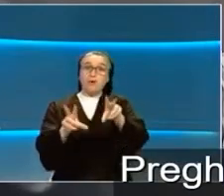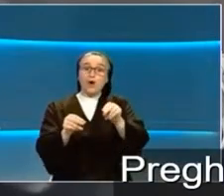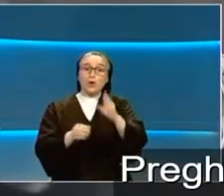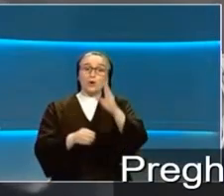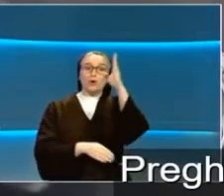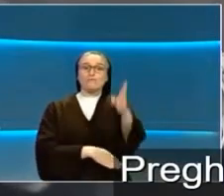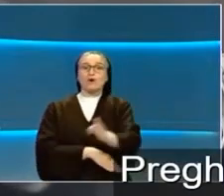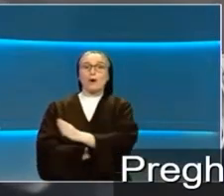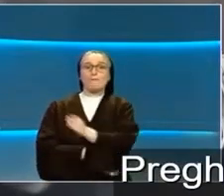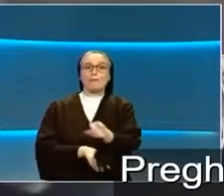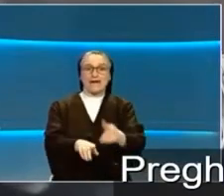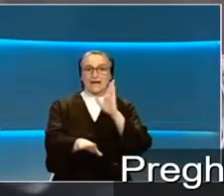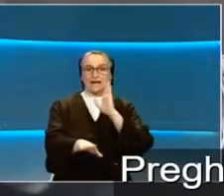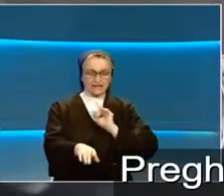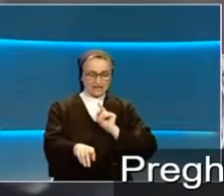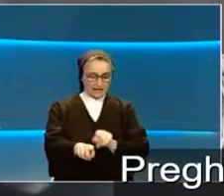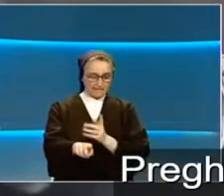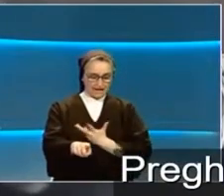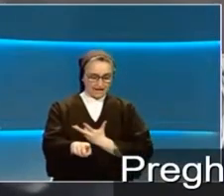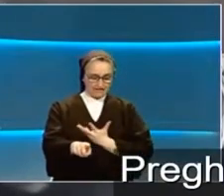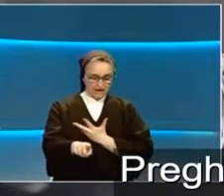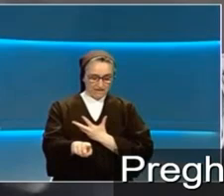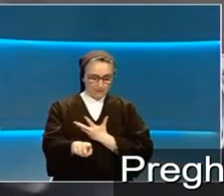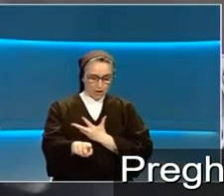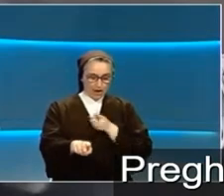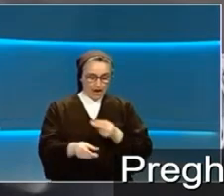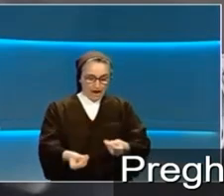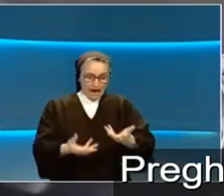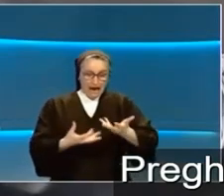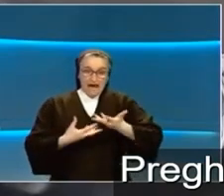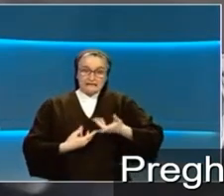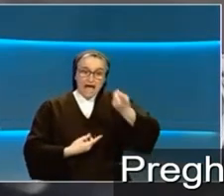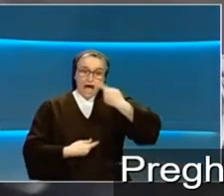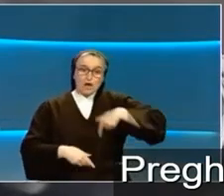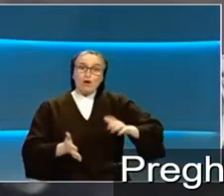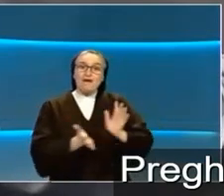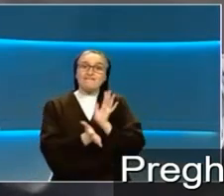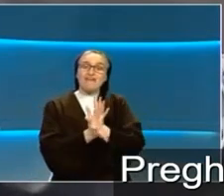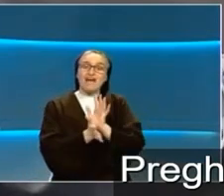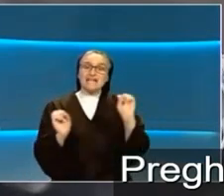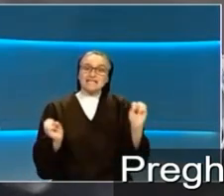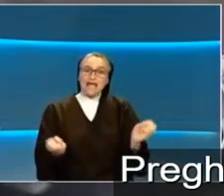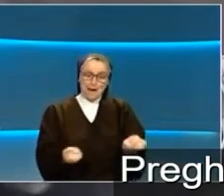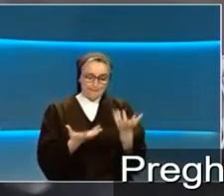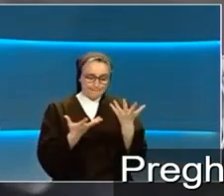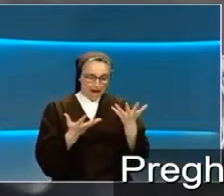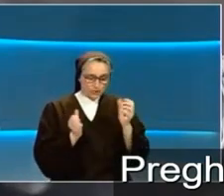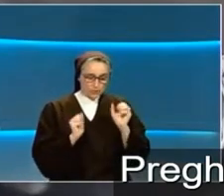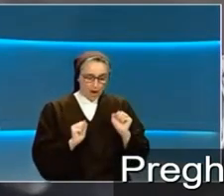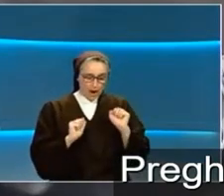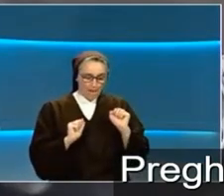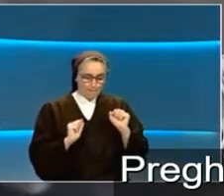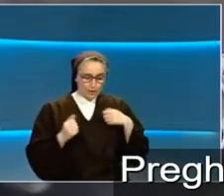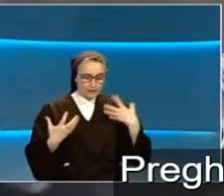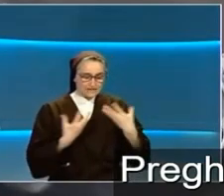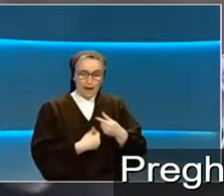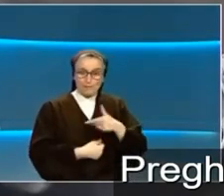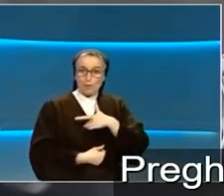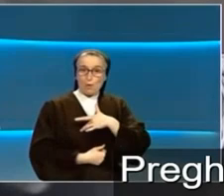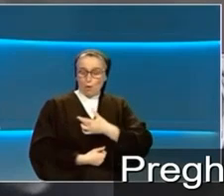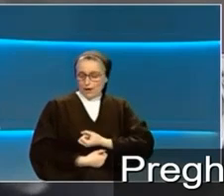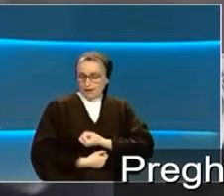ignem santifica, et concede nobis, ita per ec festa